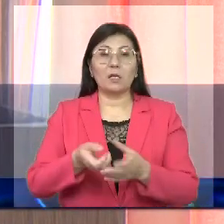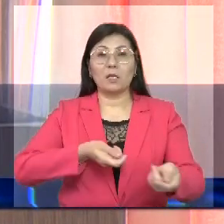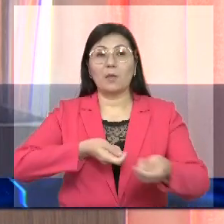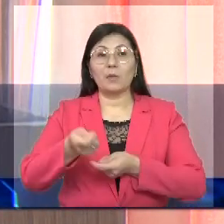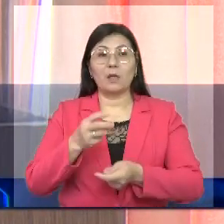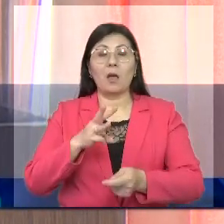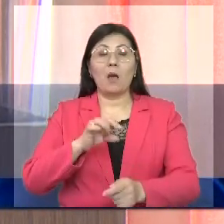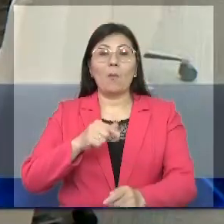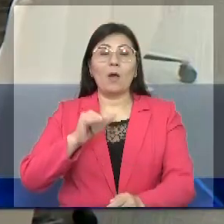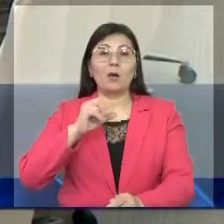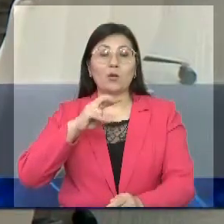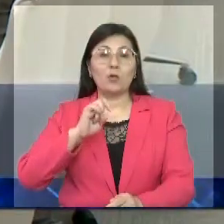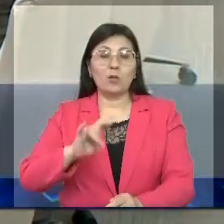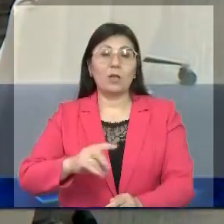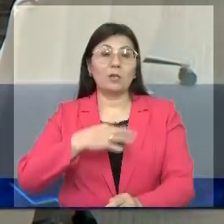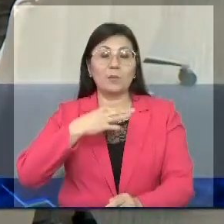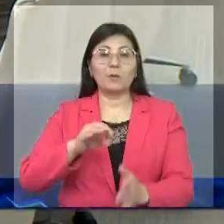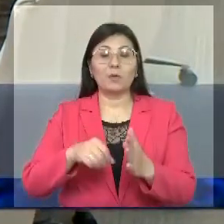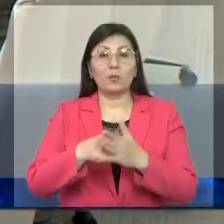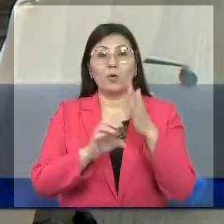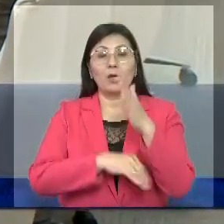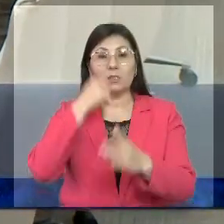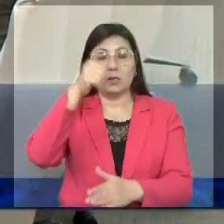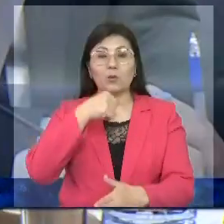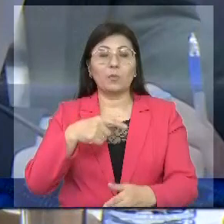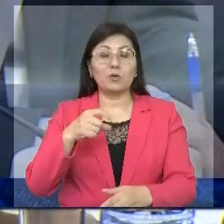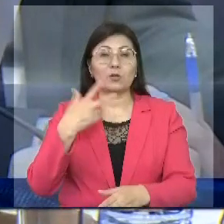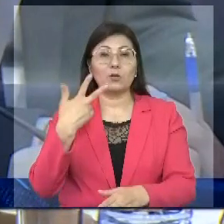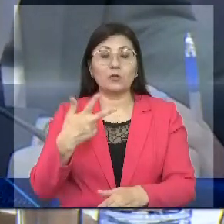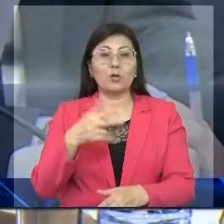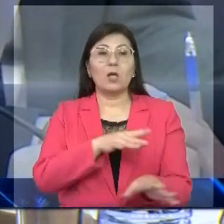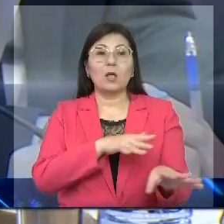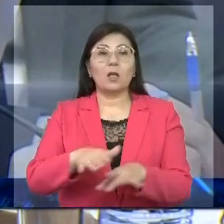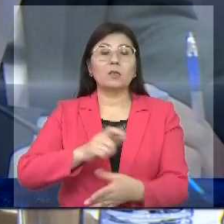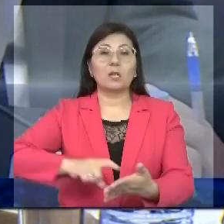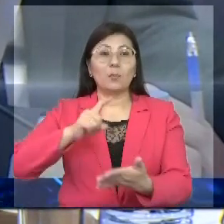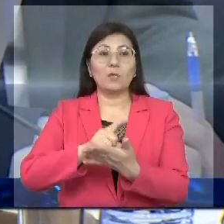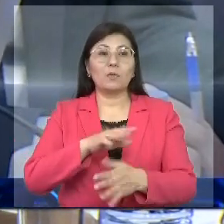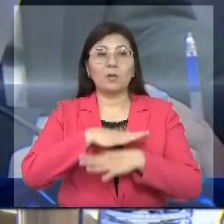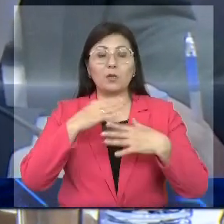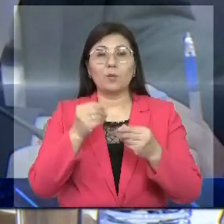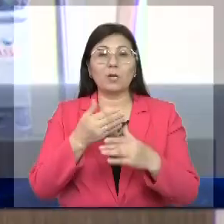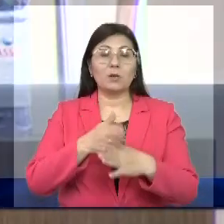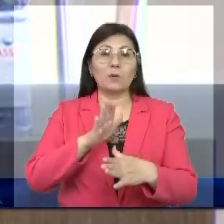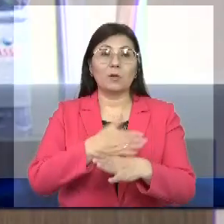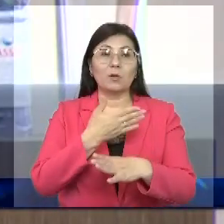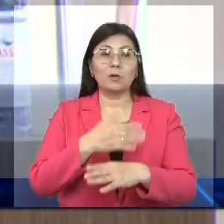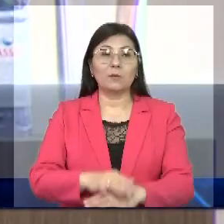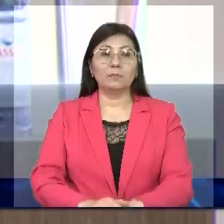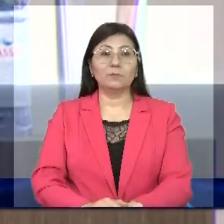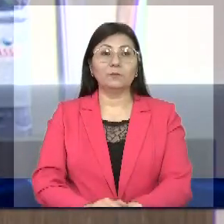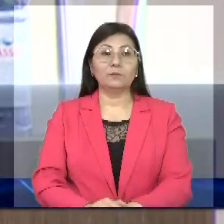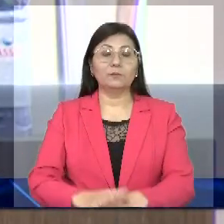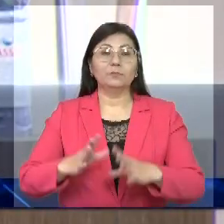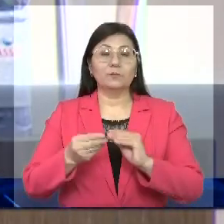бастығы Марғұлан Аманбаев баяндағандай, жыл соңына дейін 103 іс-шара атқарылуы тиіс. Оған қомақты қаржы қарастырылды. Жалпы